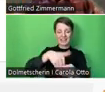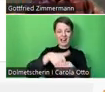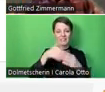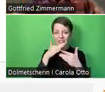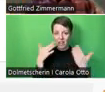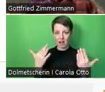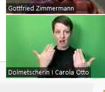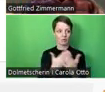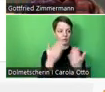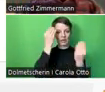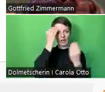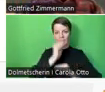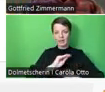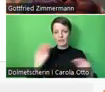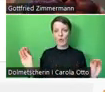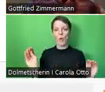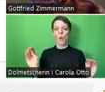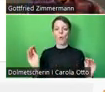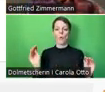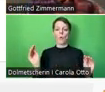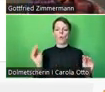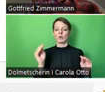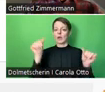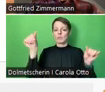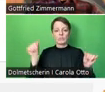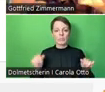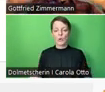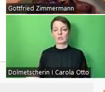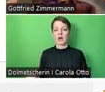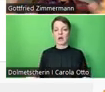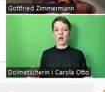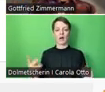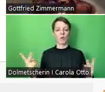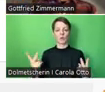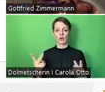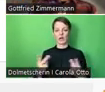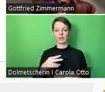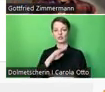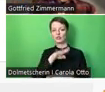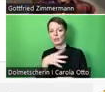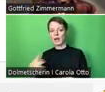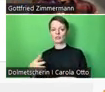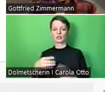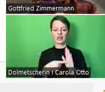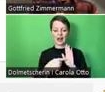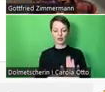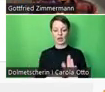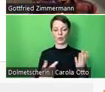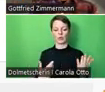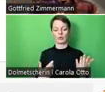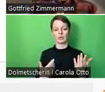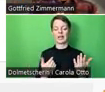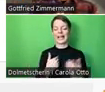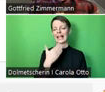Infogramm zum Beispiel oder ein Poster oder schematische Darstellungen, dann sollten Sie